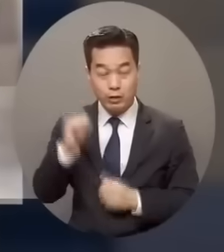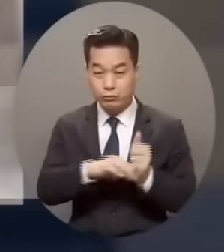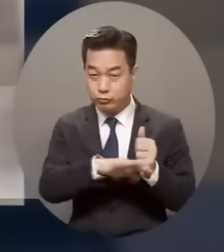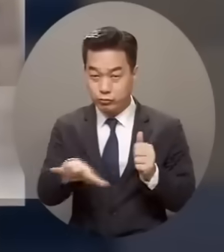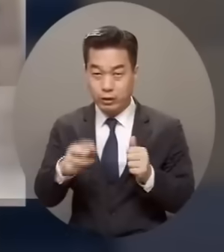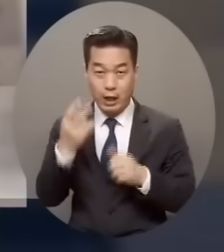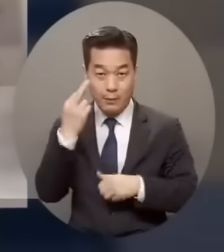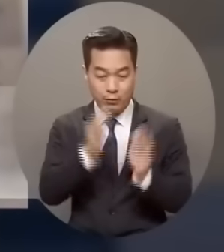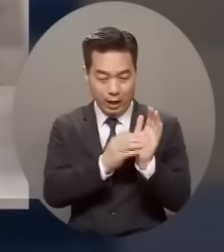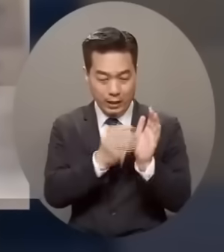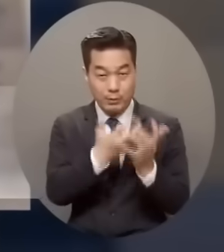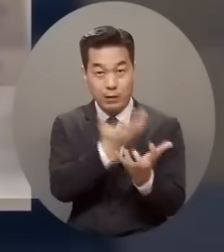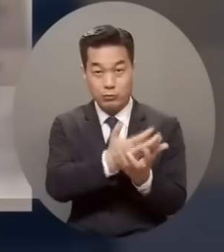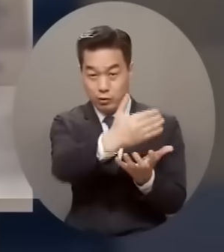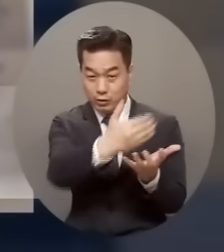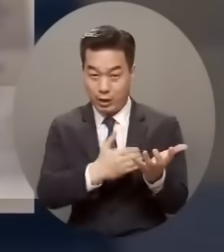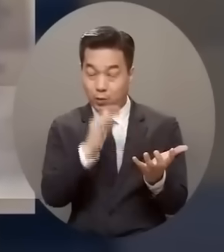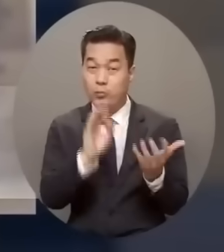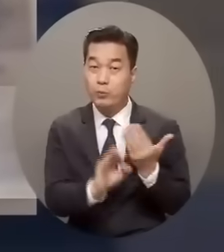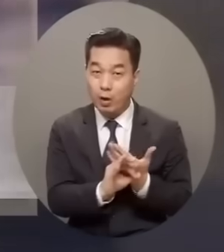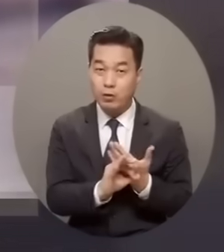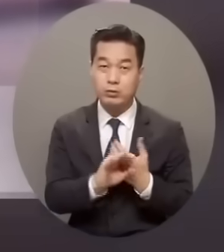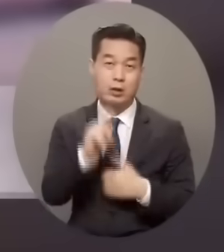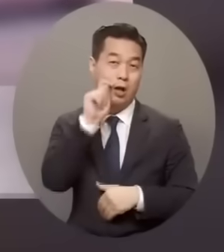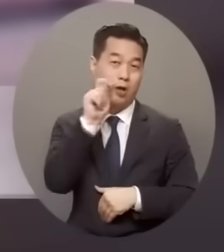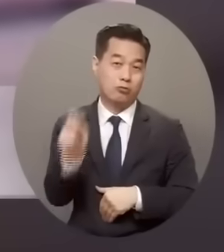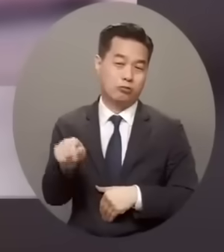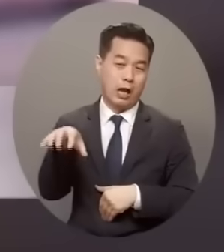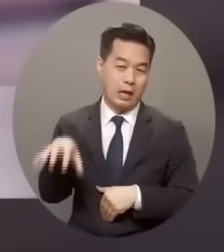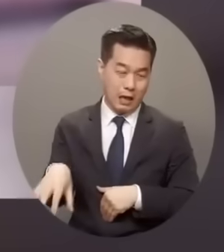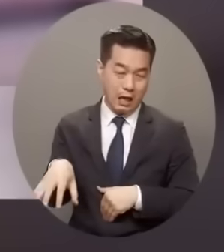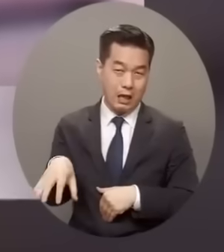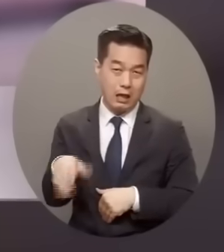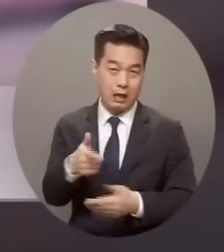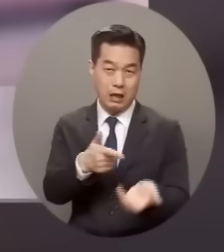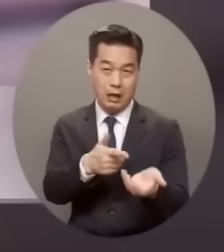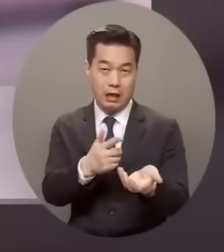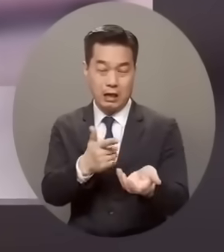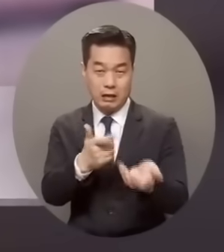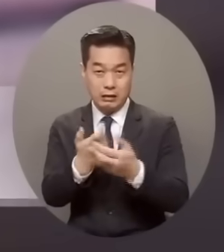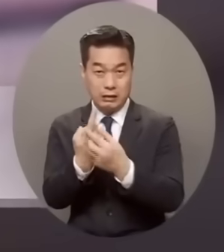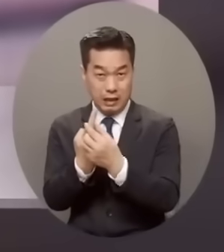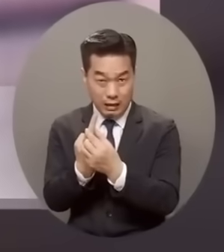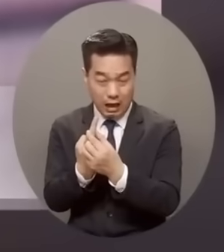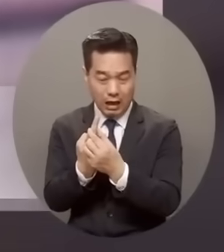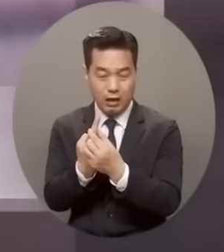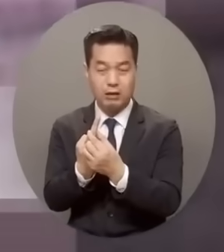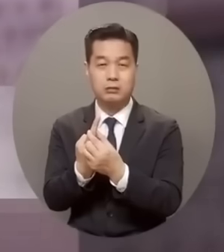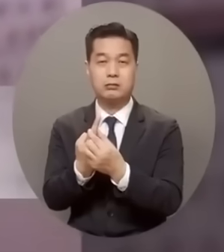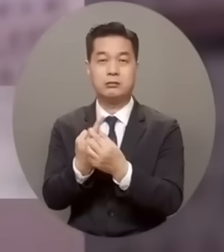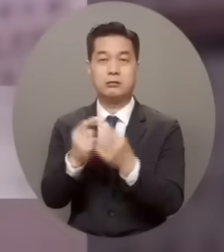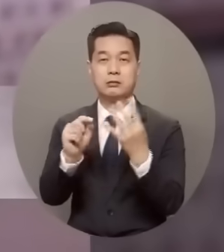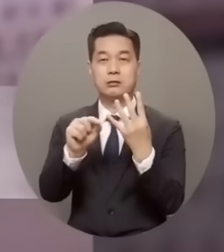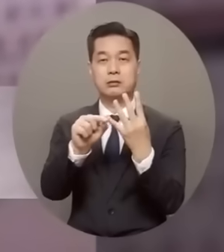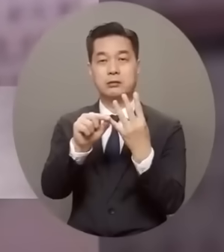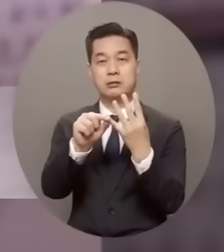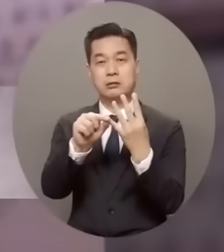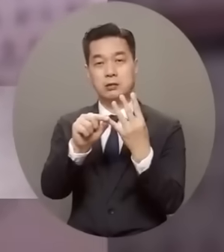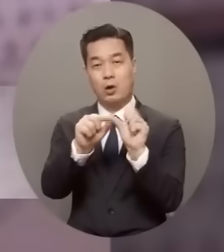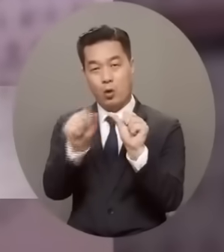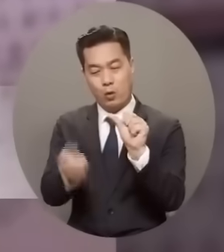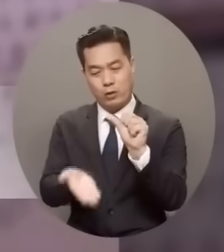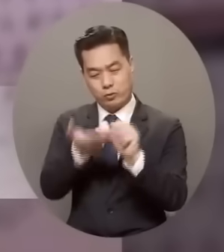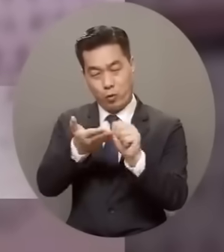미국의 기밀 문건에서는 우크라이나의 탄약이 다음 달 초쯤이면 모두 소진될 것이라는